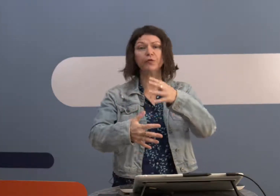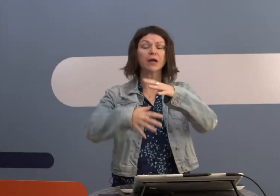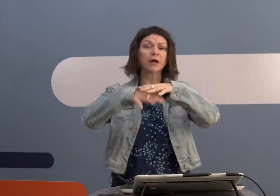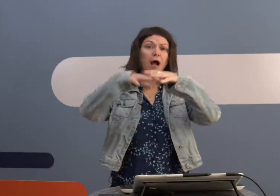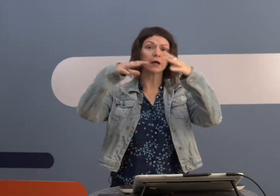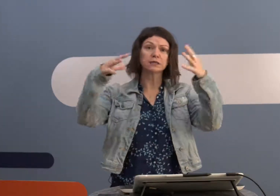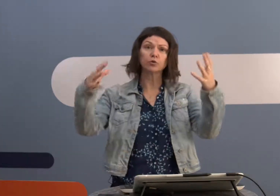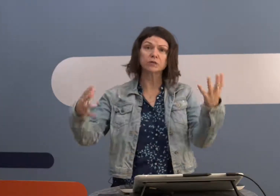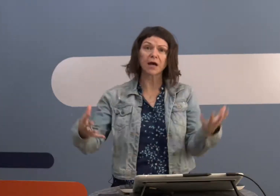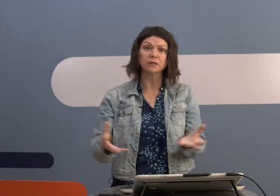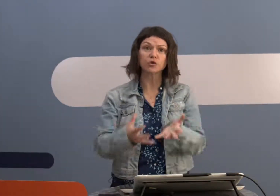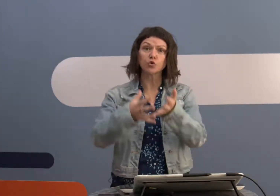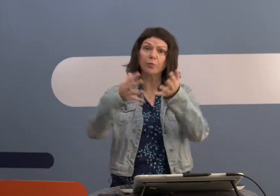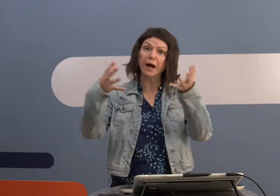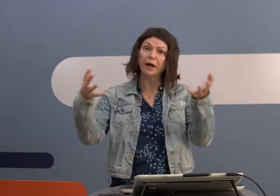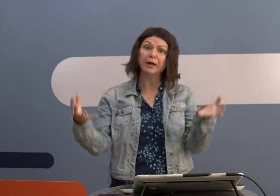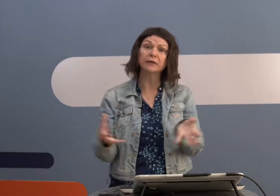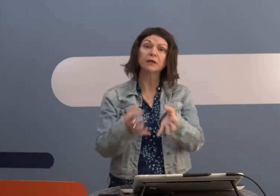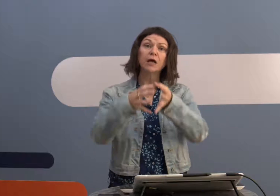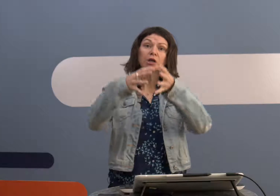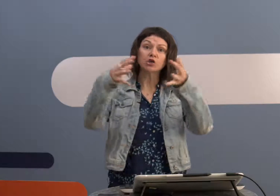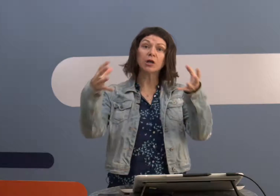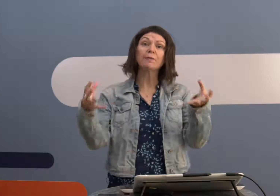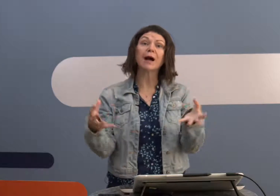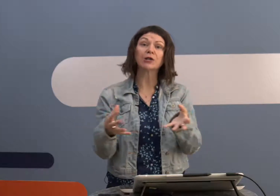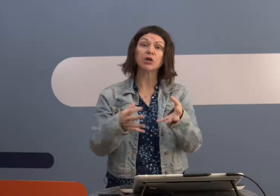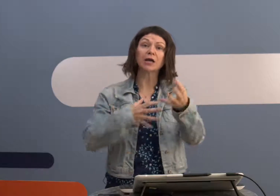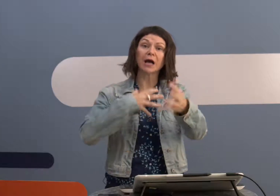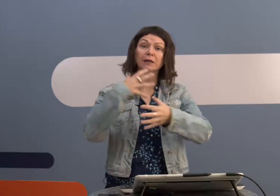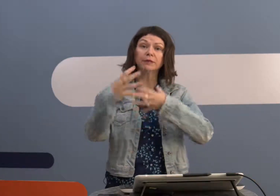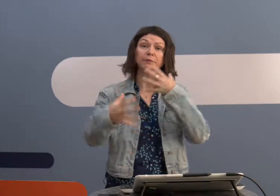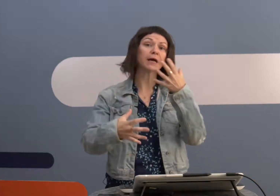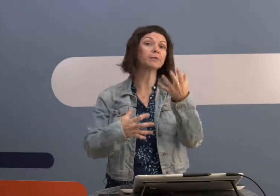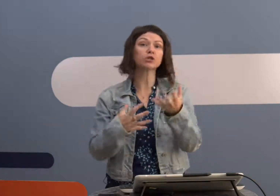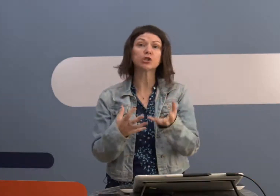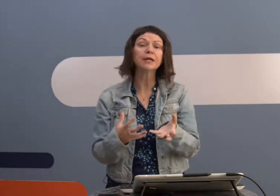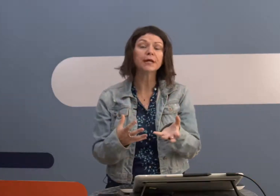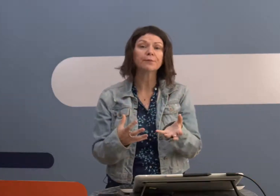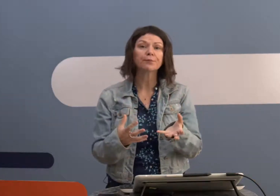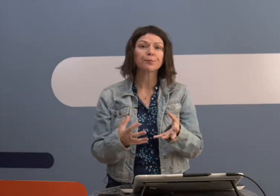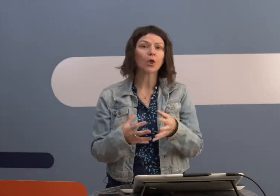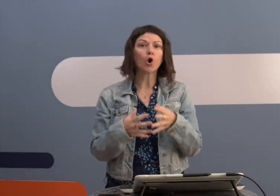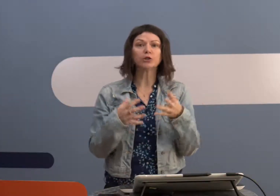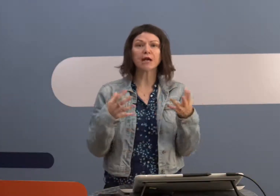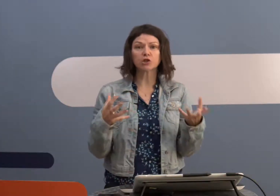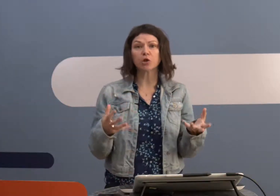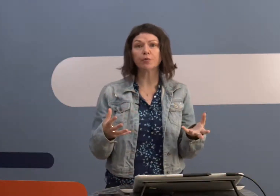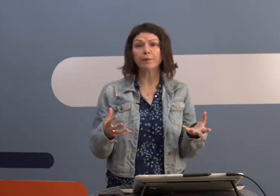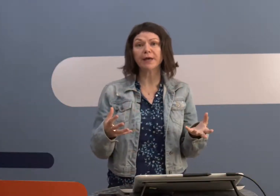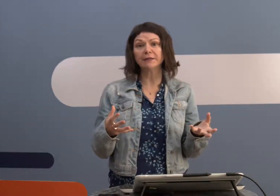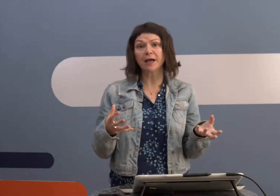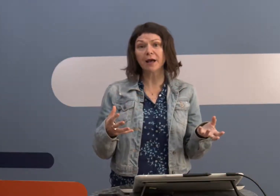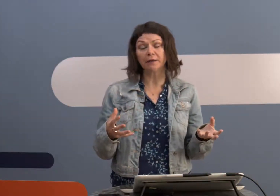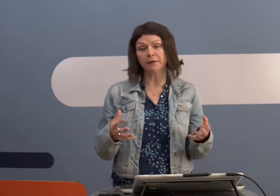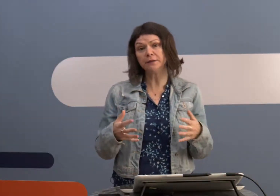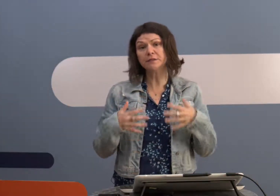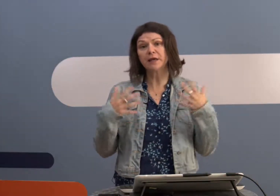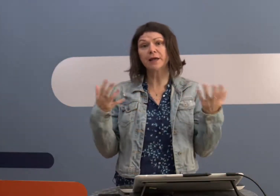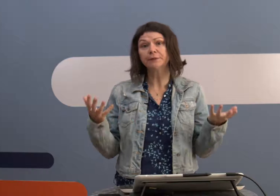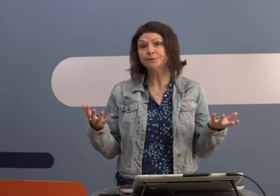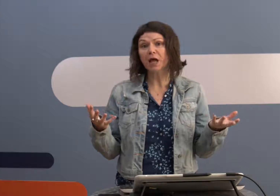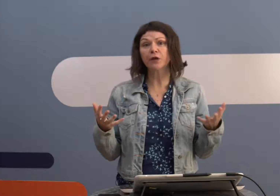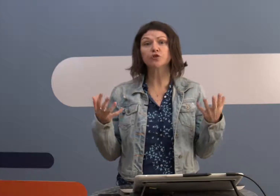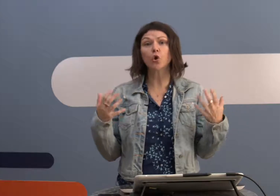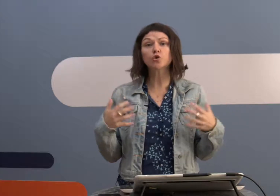והמגיבים, וככה זה נוצר איזשהו מערכת שלמה של אחד מדבר עם השני. עוד יש לנו במדיה,